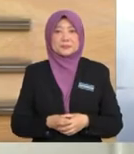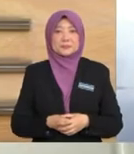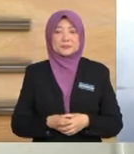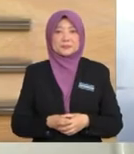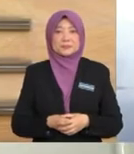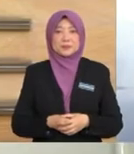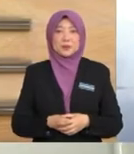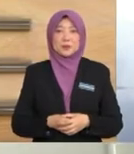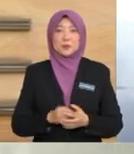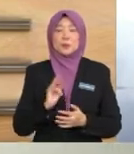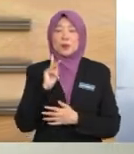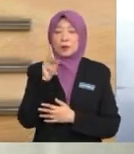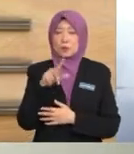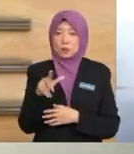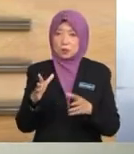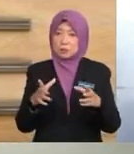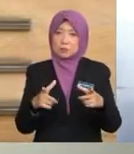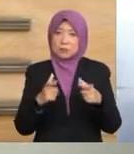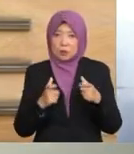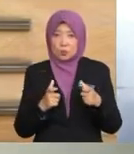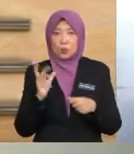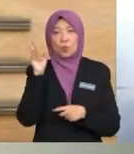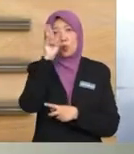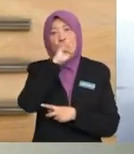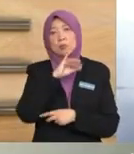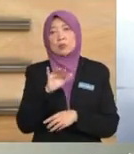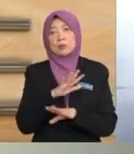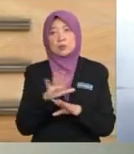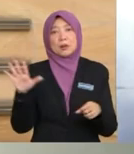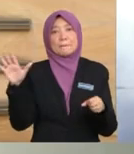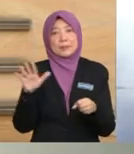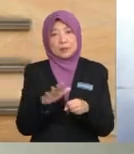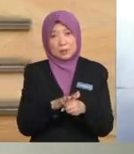Padanlah saya pantas. Rupanya saya buat baris dia tak penuh, cikgu.